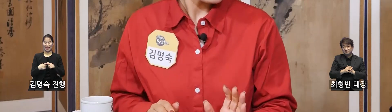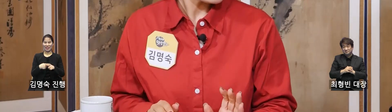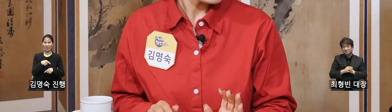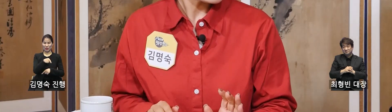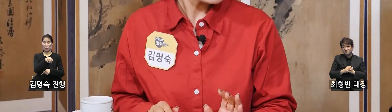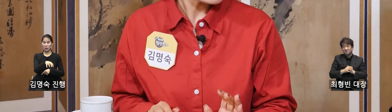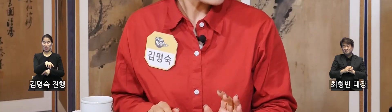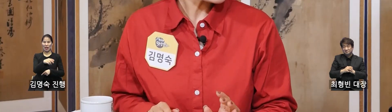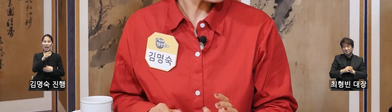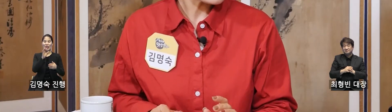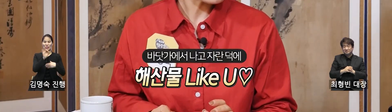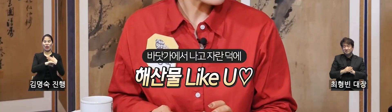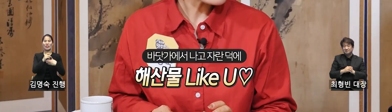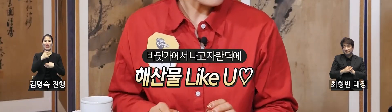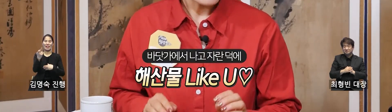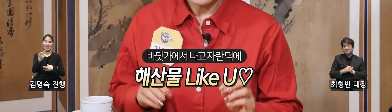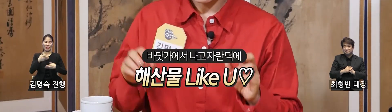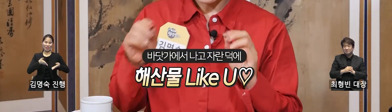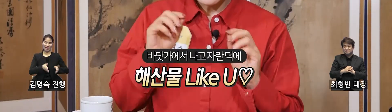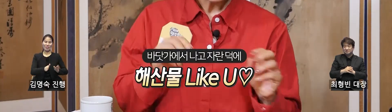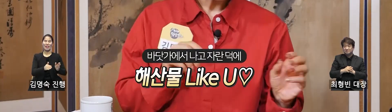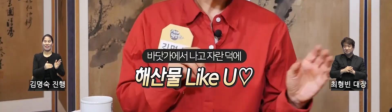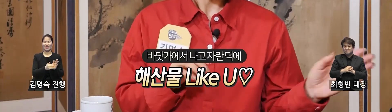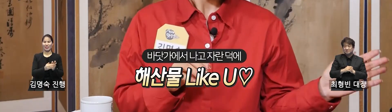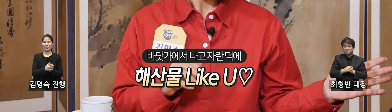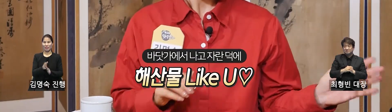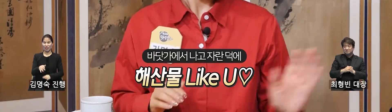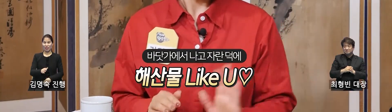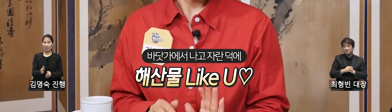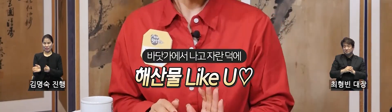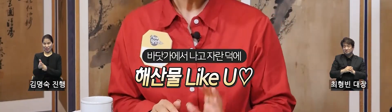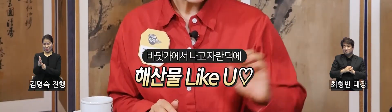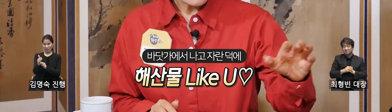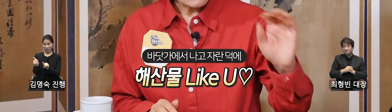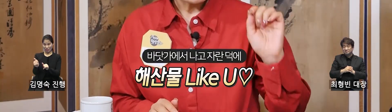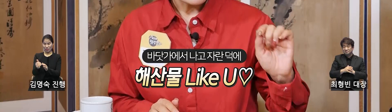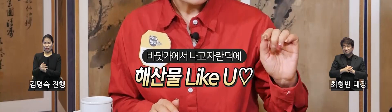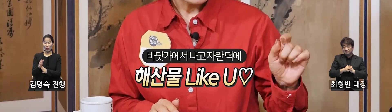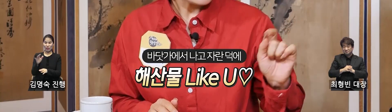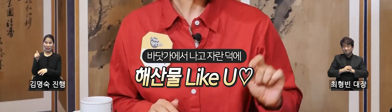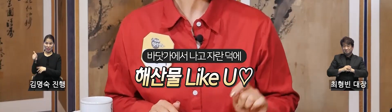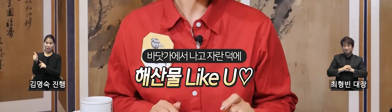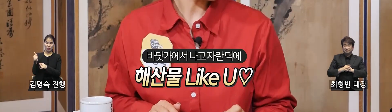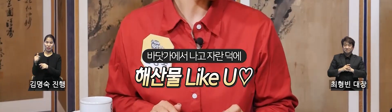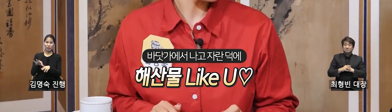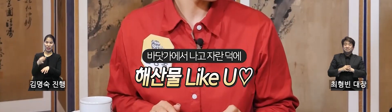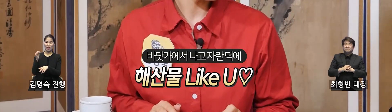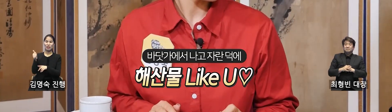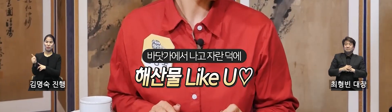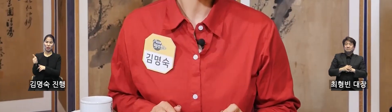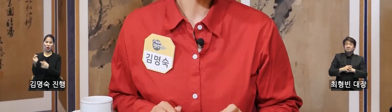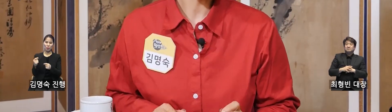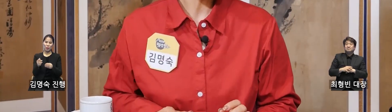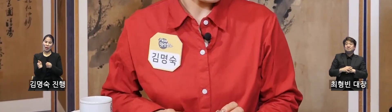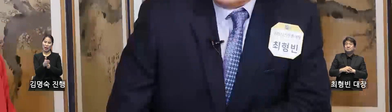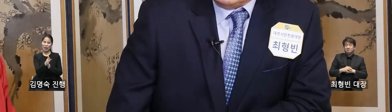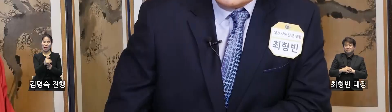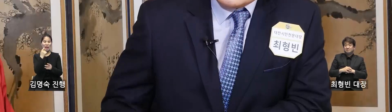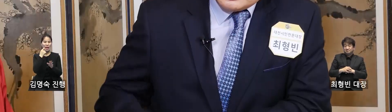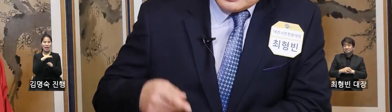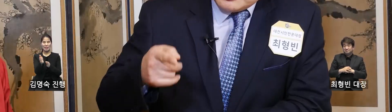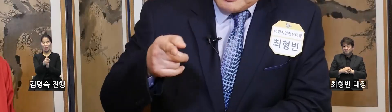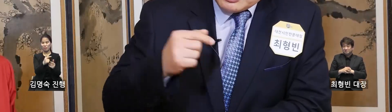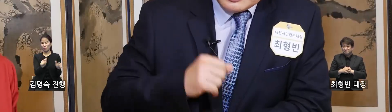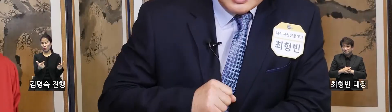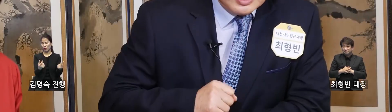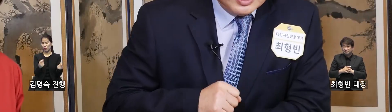아들 힘들 거야 이렇게 해서 태어나서 그 생성 것 왜 저 대장님 처럼 해산물 좀 여는 좋아하는 팬 이 에